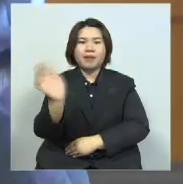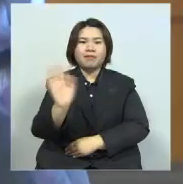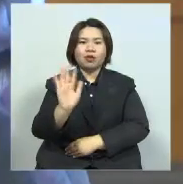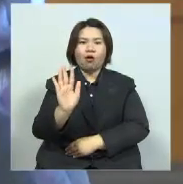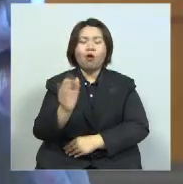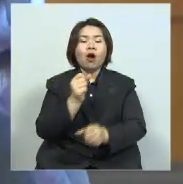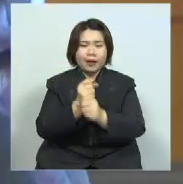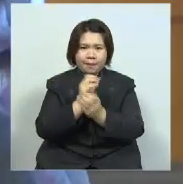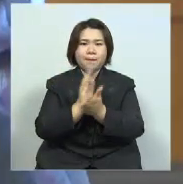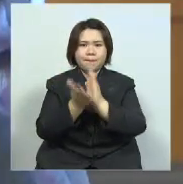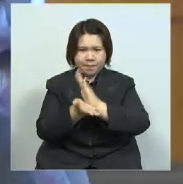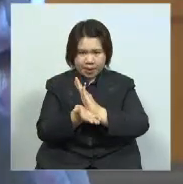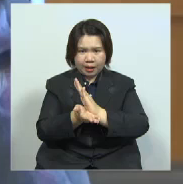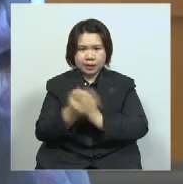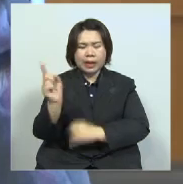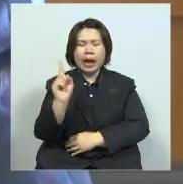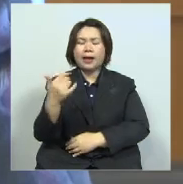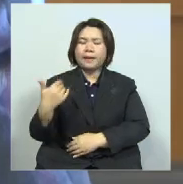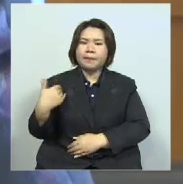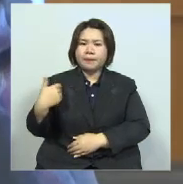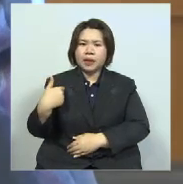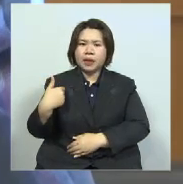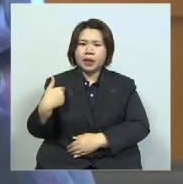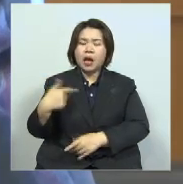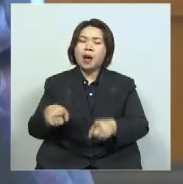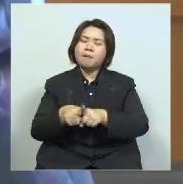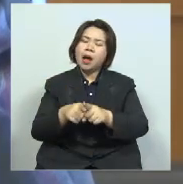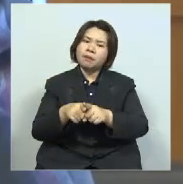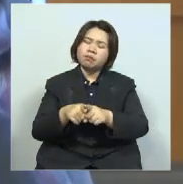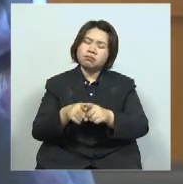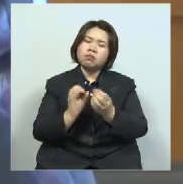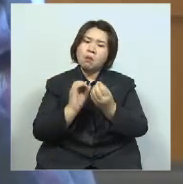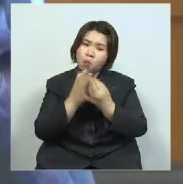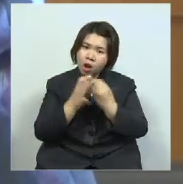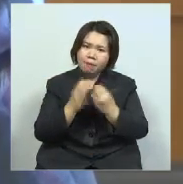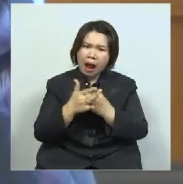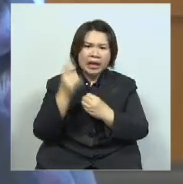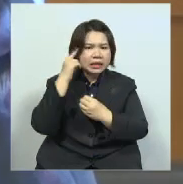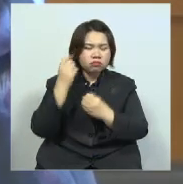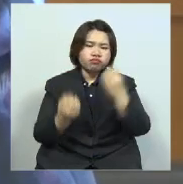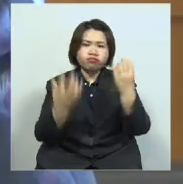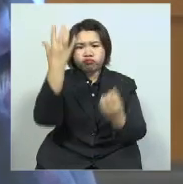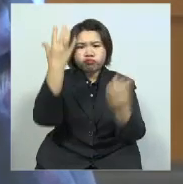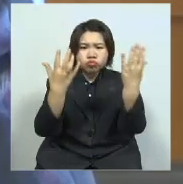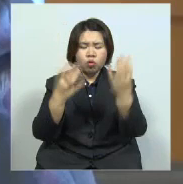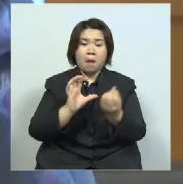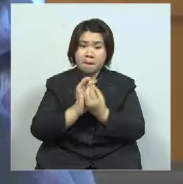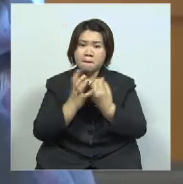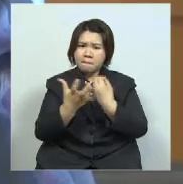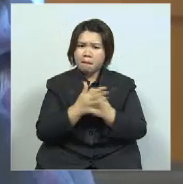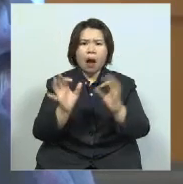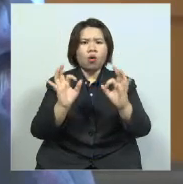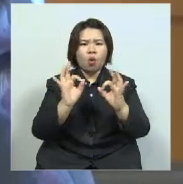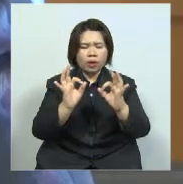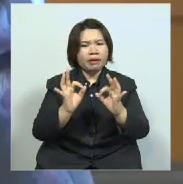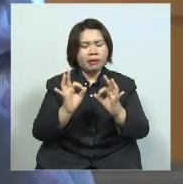ำแต่อาจจะให้เป็นปรับเปลี่ยนไม่ว่าจะเป็นของปลูกไม้ผลซึ่งรายได้ต่อไร่สูงกว่าปลูกพืชผักสวนครัวซึ่งทุกวันนี้ยังไ